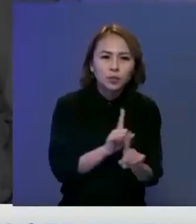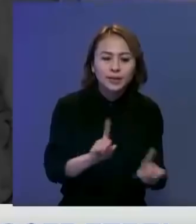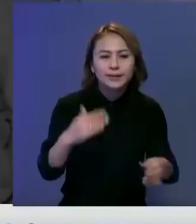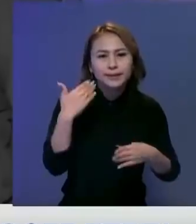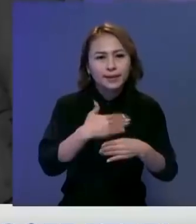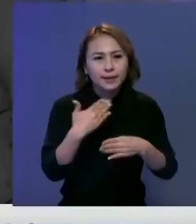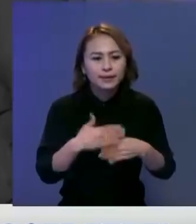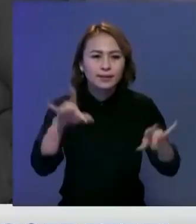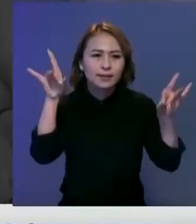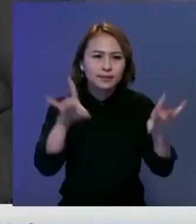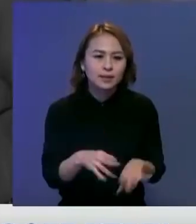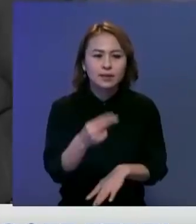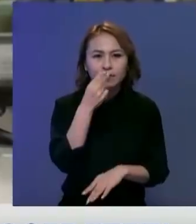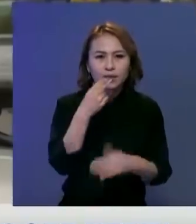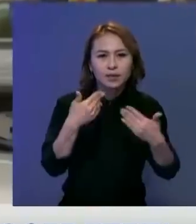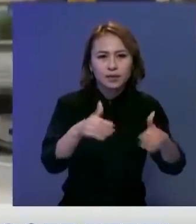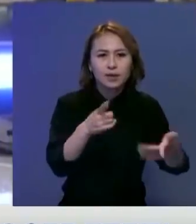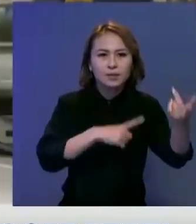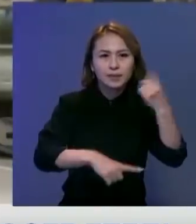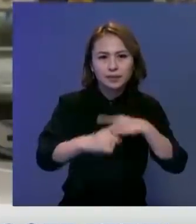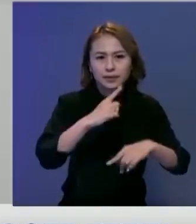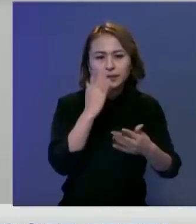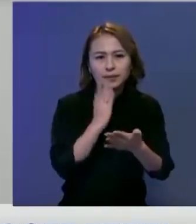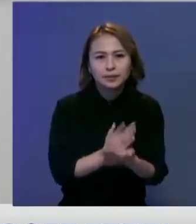кейбір Мирамхана мен кафелер есігін қайта ашты.